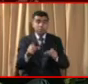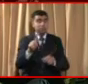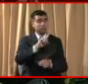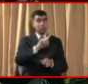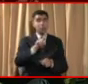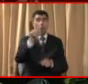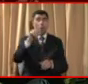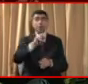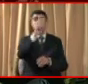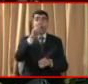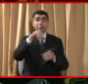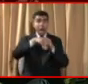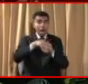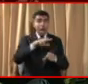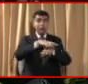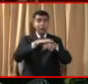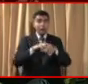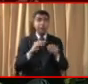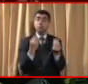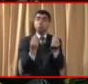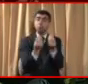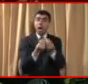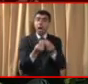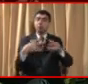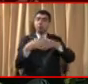ومع السلطات المحليه خصهم. راه كاين بعض